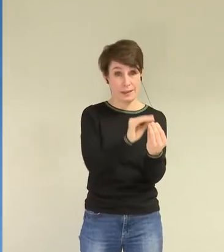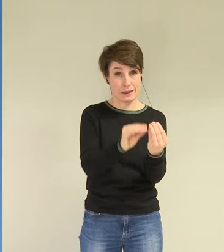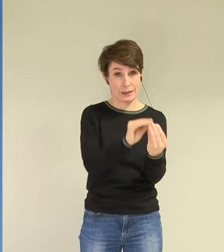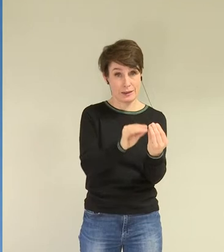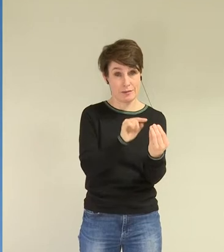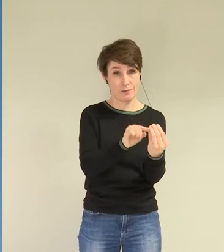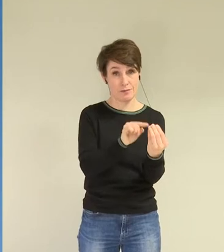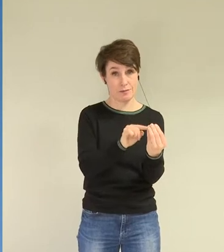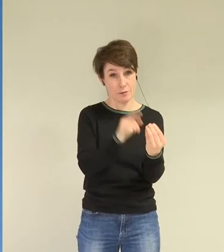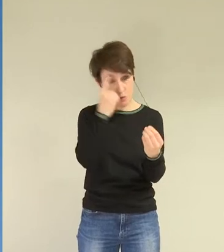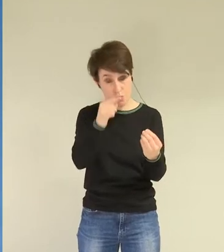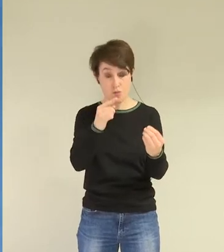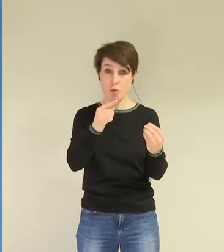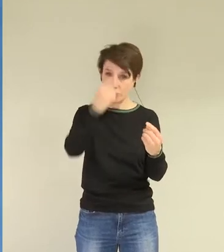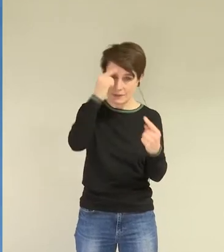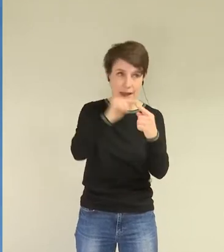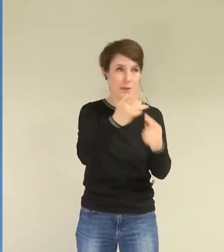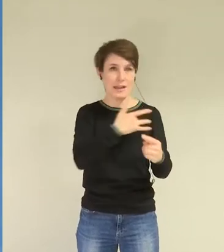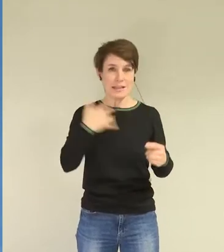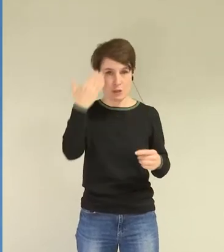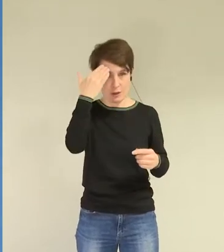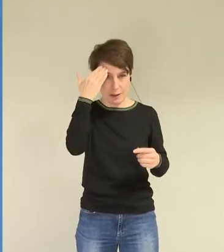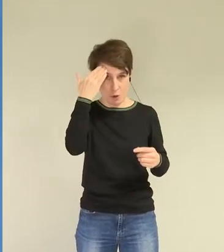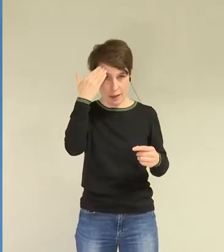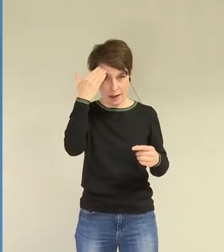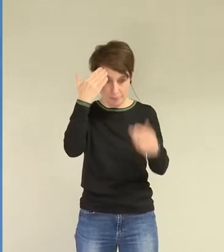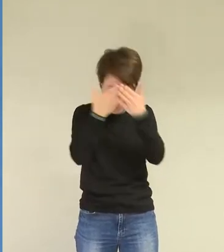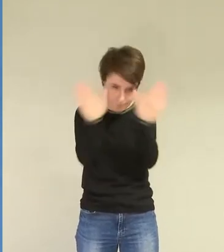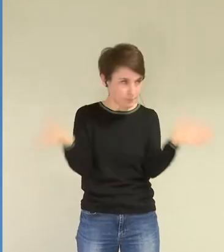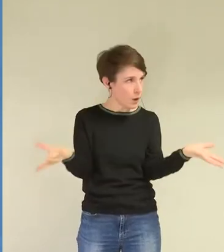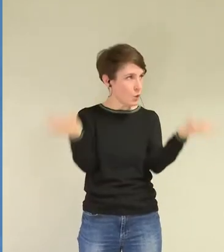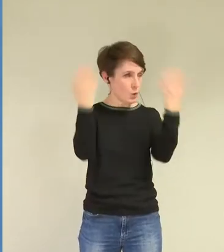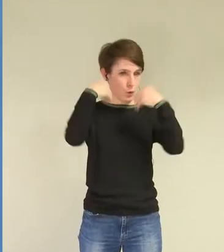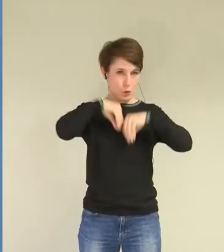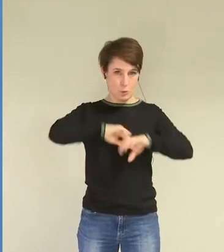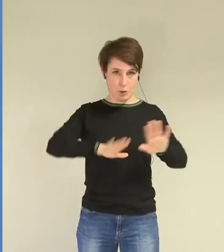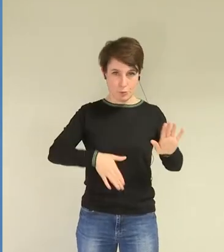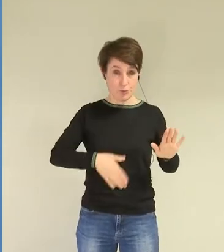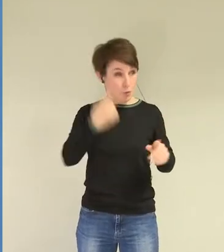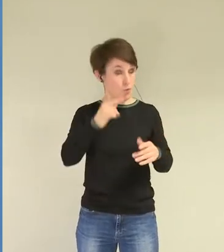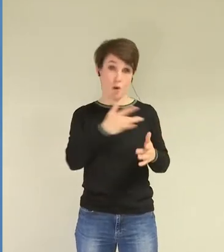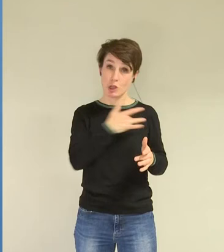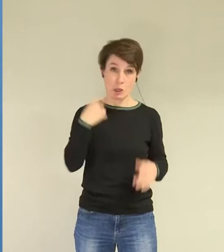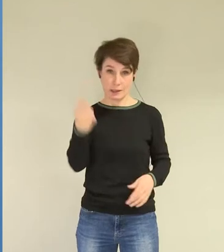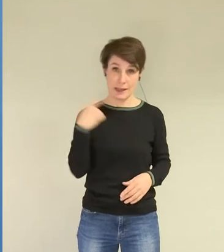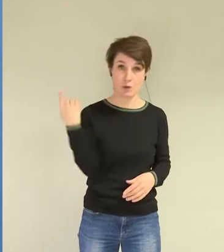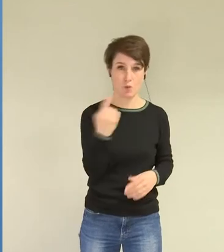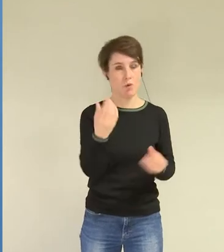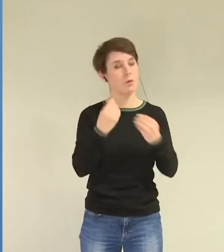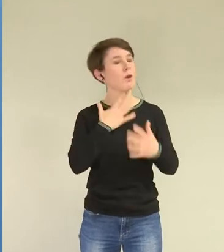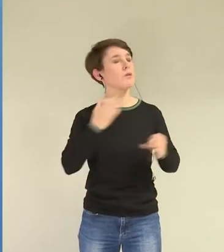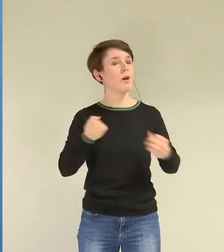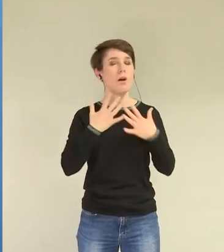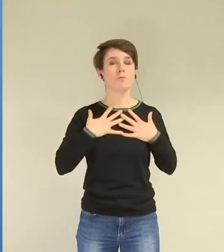charge de la santé mentale et embrasser ce champ important de notre santé à tous et notre prospérité à tous